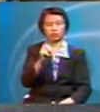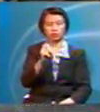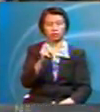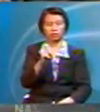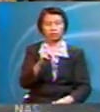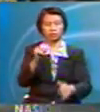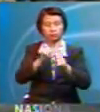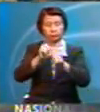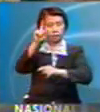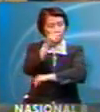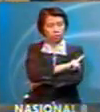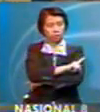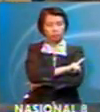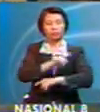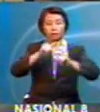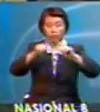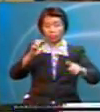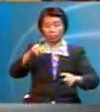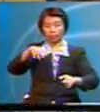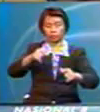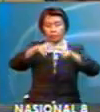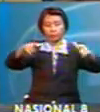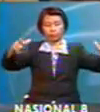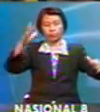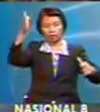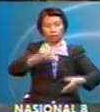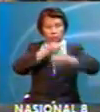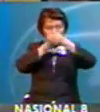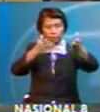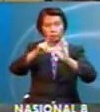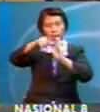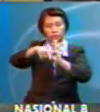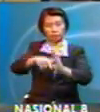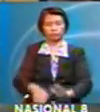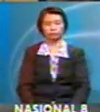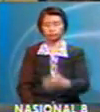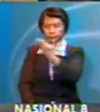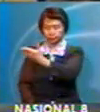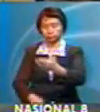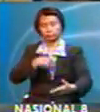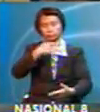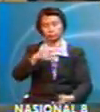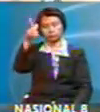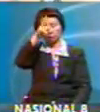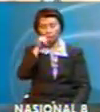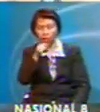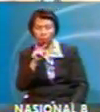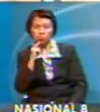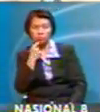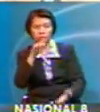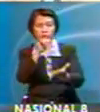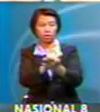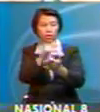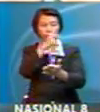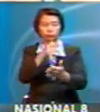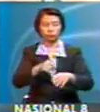jalan terus tiap-tiap hari seperti biasa. Tapi operasi besar-besaran ini akan diumumkan nanti. Menurut beliau lagi, kerajaan memandang serius perkara tersebut